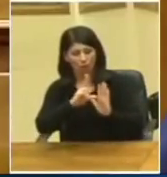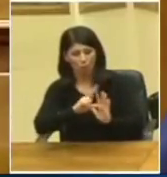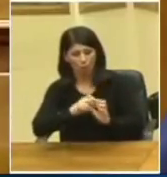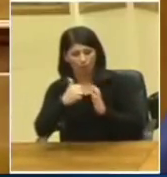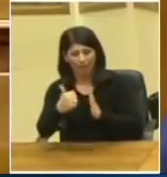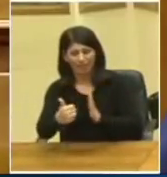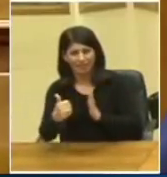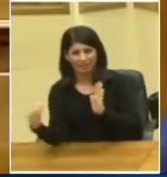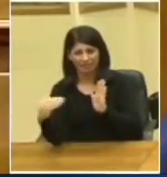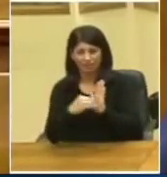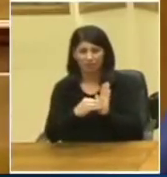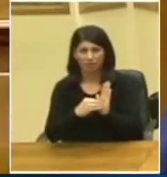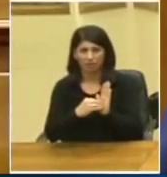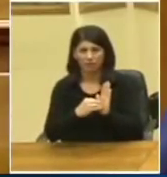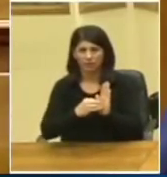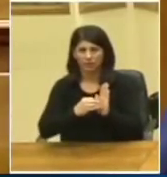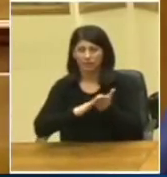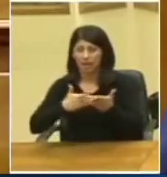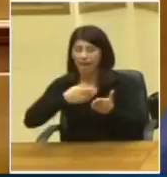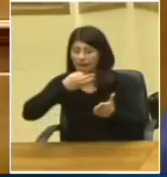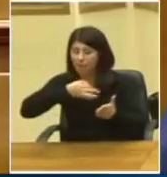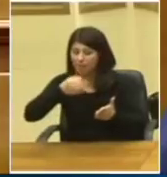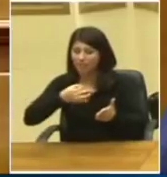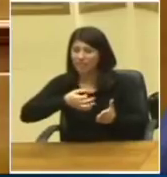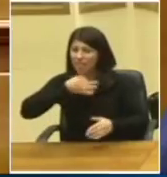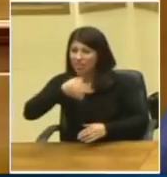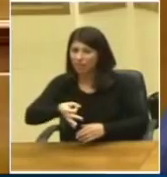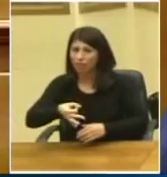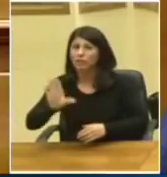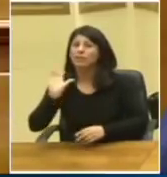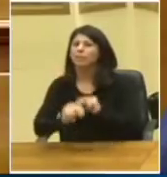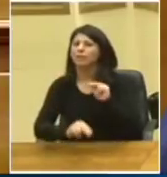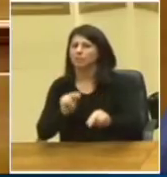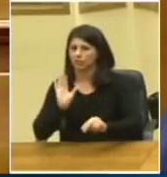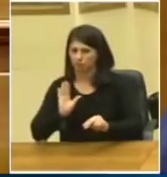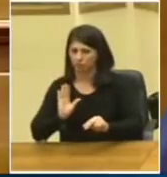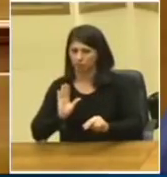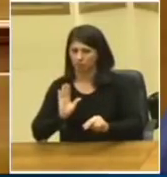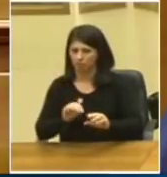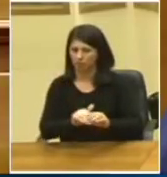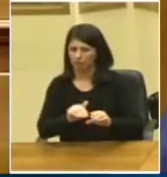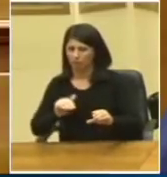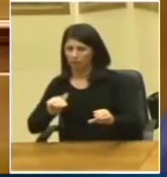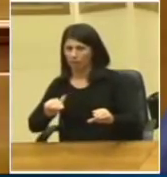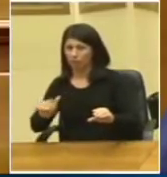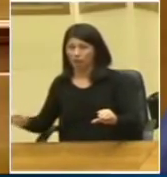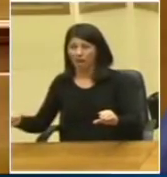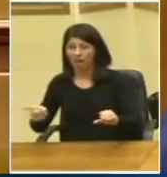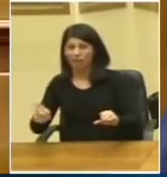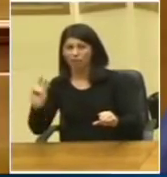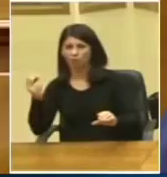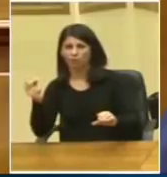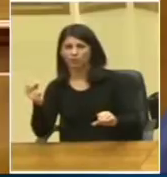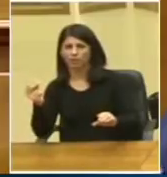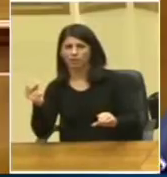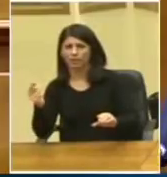την εισαγωγή της ερμηνευτικής δήλωσης στο άρθρο 86, να μην την ψηφίσουν, να αποσύρουν αυτοί τους βουλευτές τους.